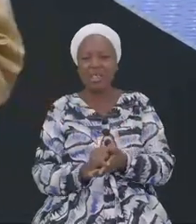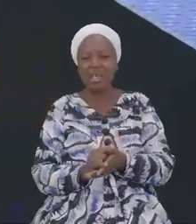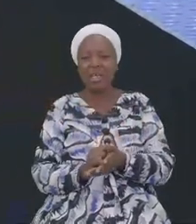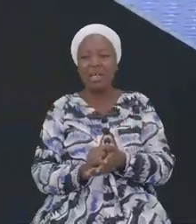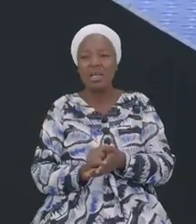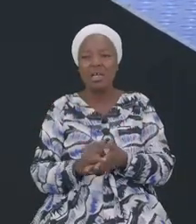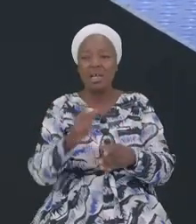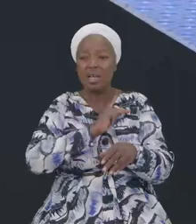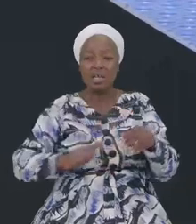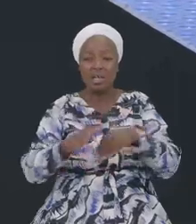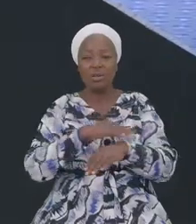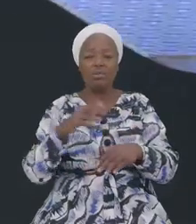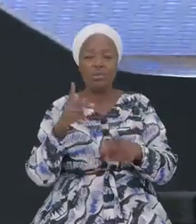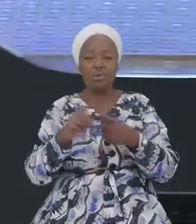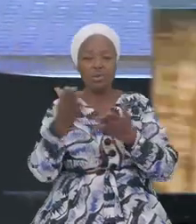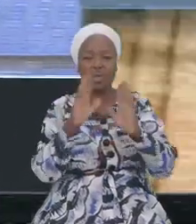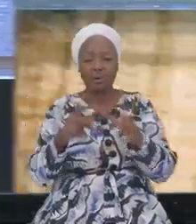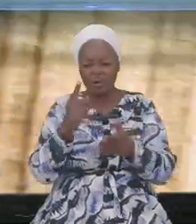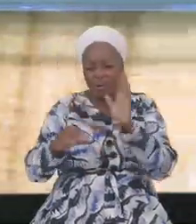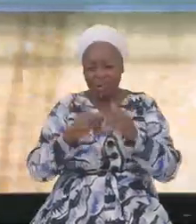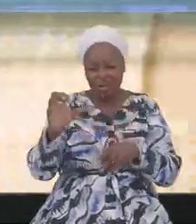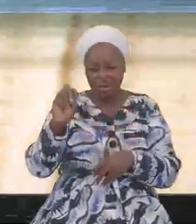serviteur. Qu'est-ce que Salomon a fait?